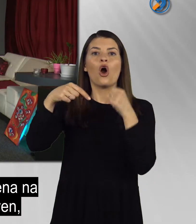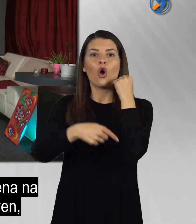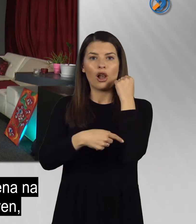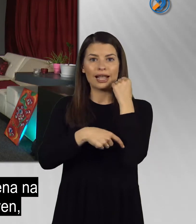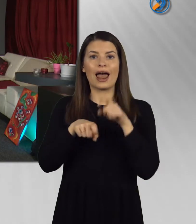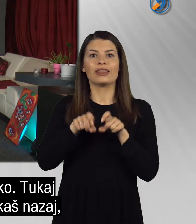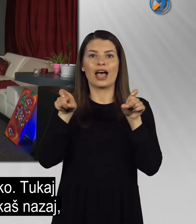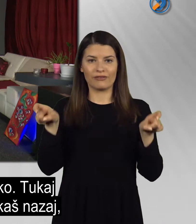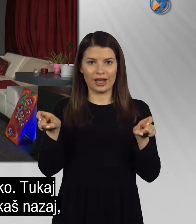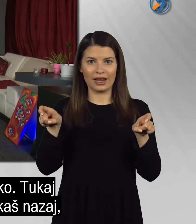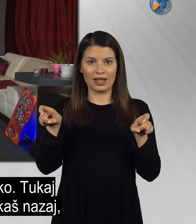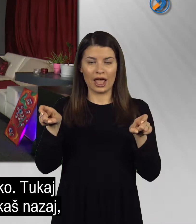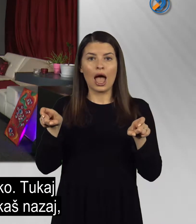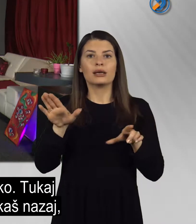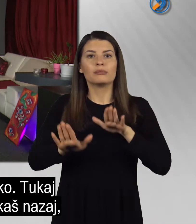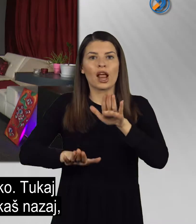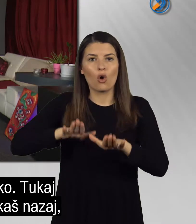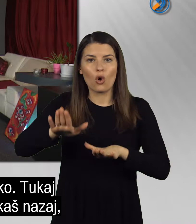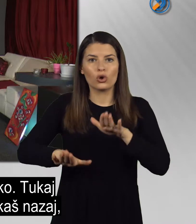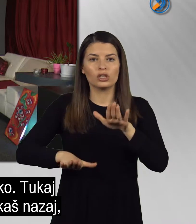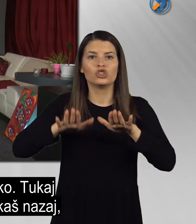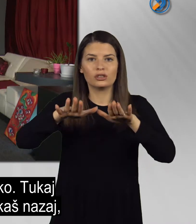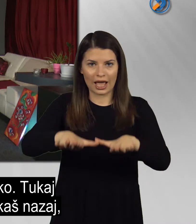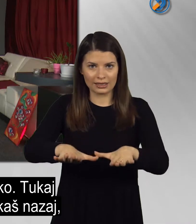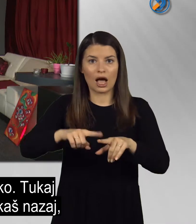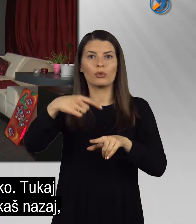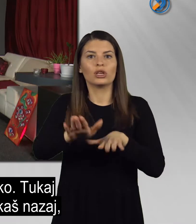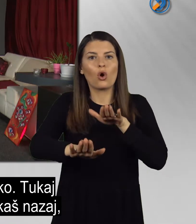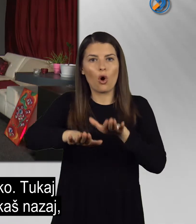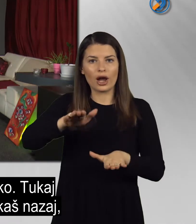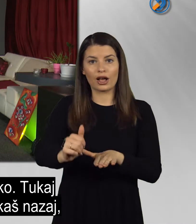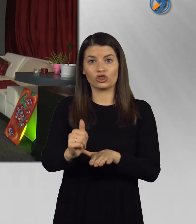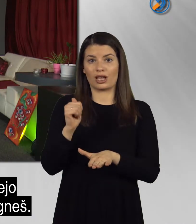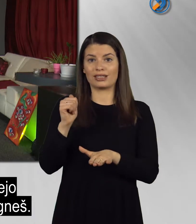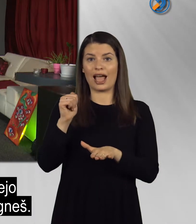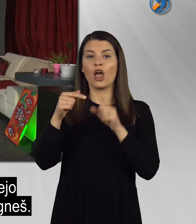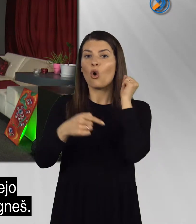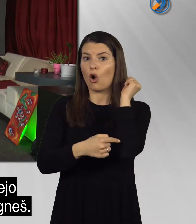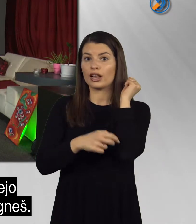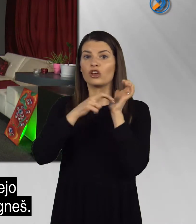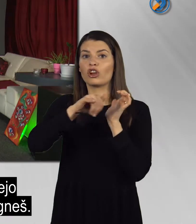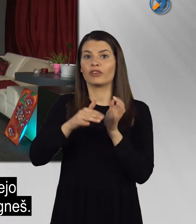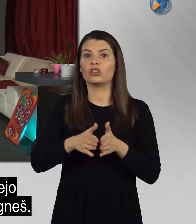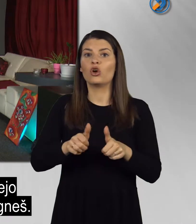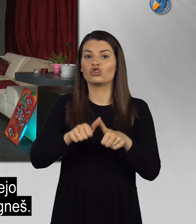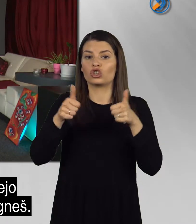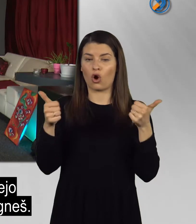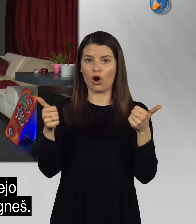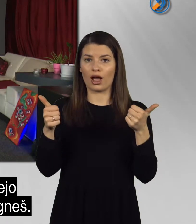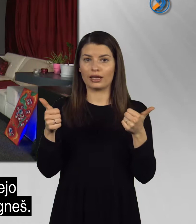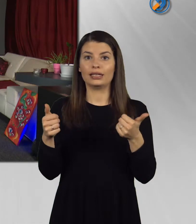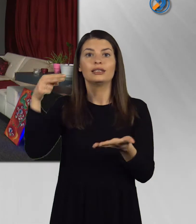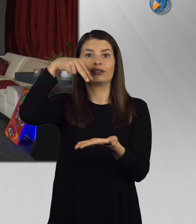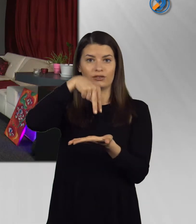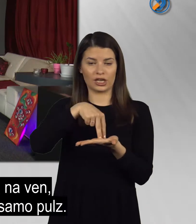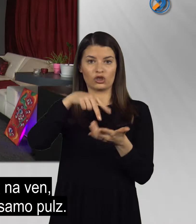prsti na ven, se sprehodiš v desko. Tukaj zadržiš, potem korakaš nazaj, kolena ostanejo široka in se